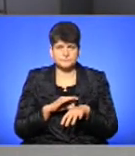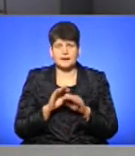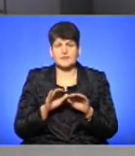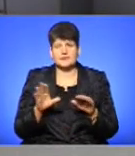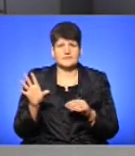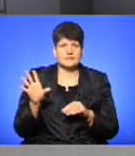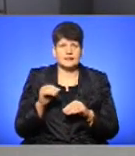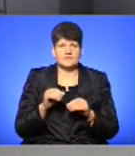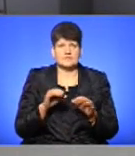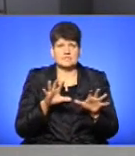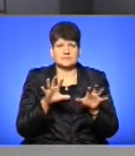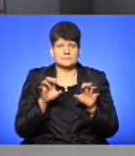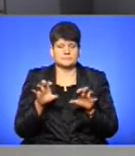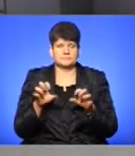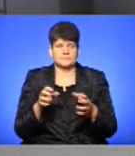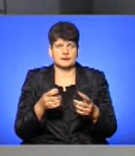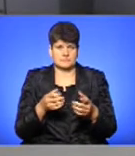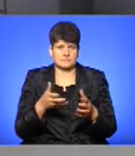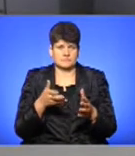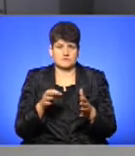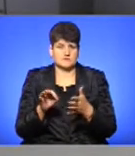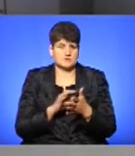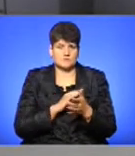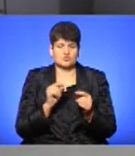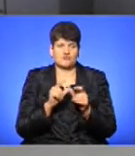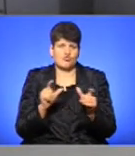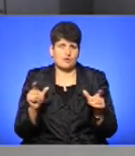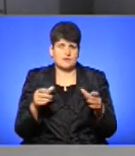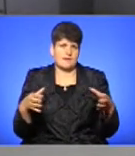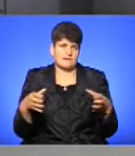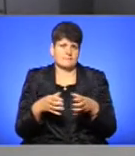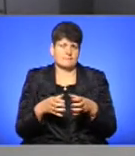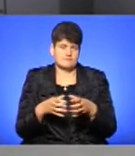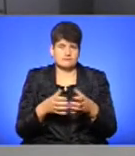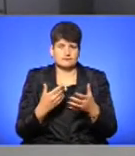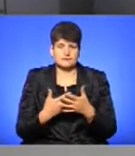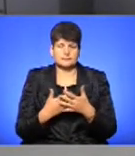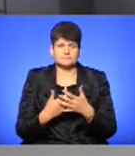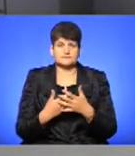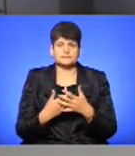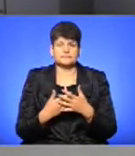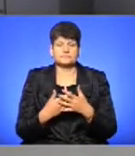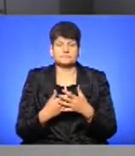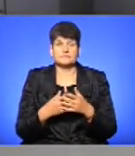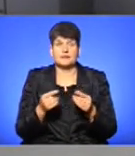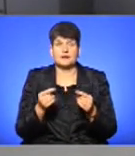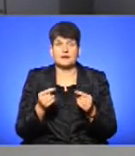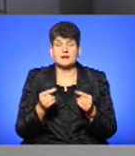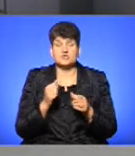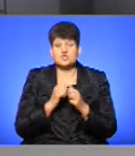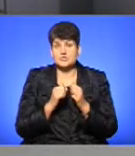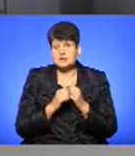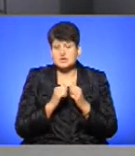всі зреагували, тому що це вони школа, закриті колективи, ну, скажімо так, відповідно,